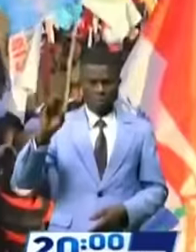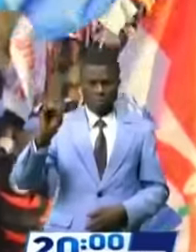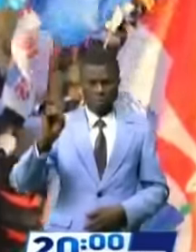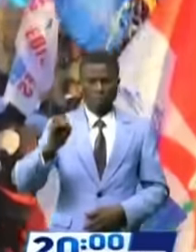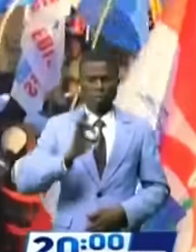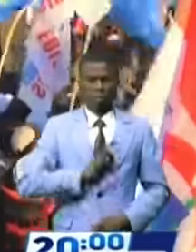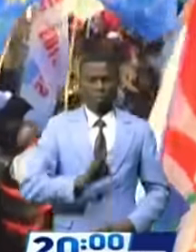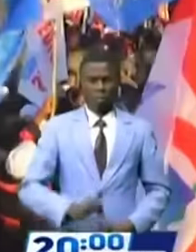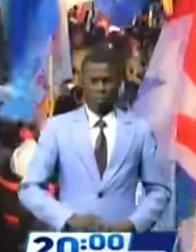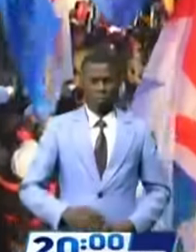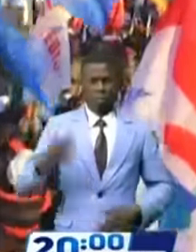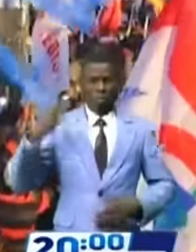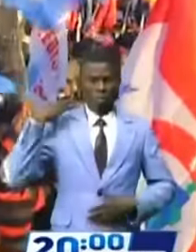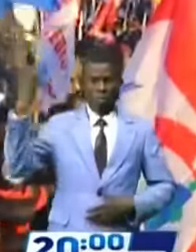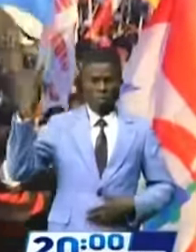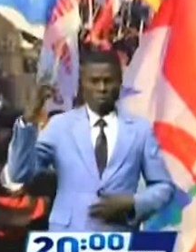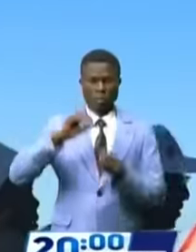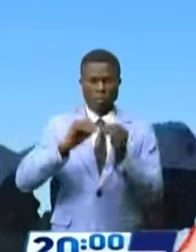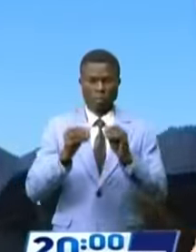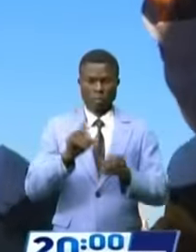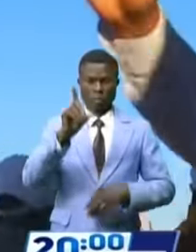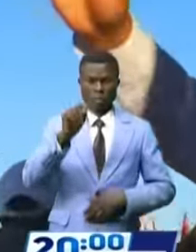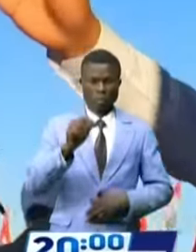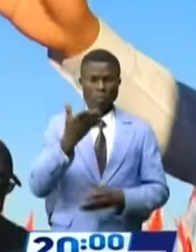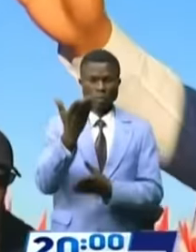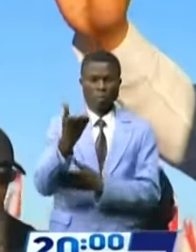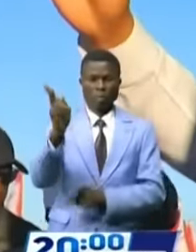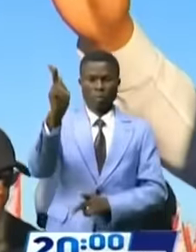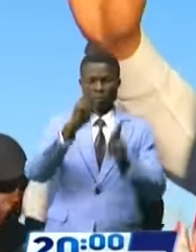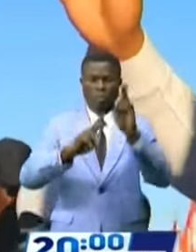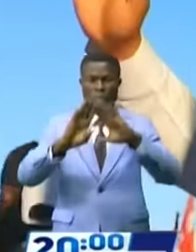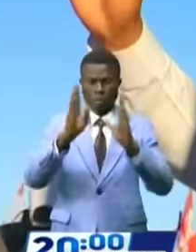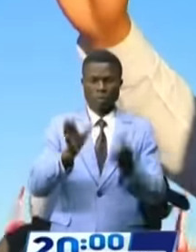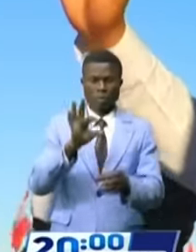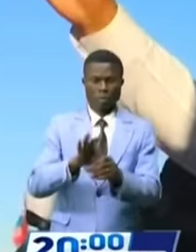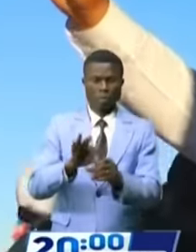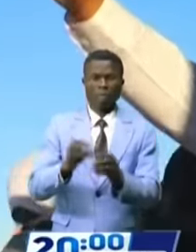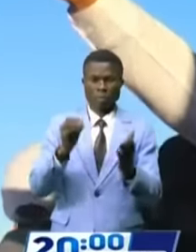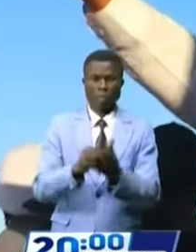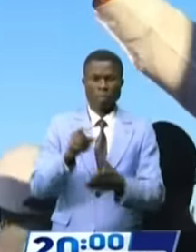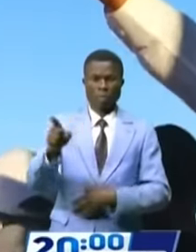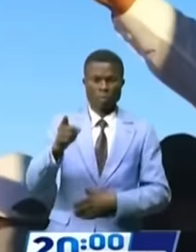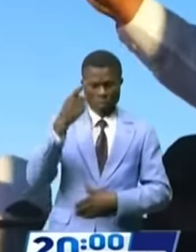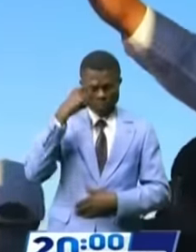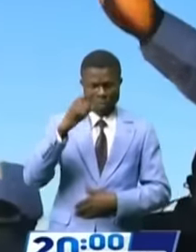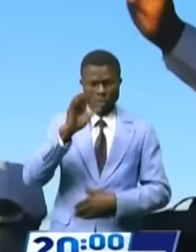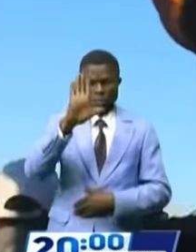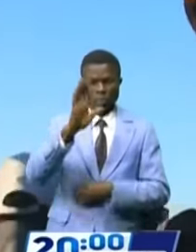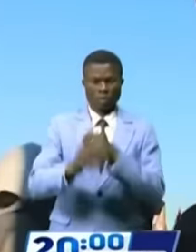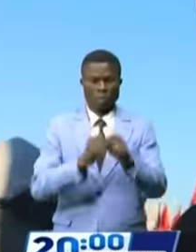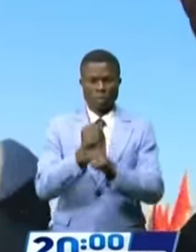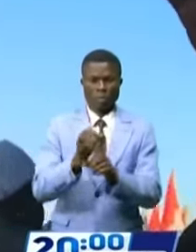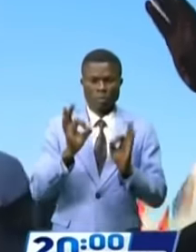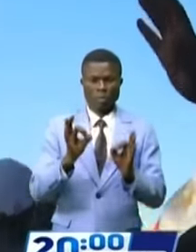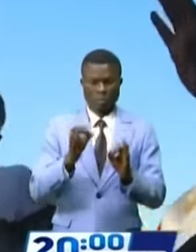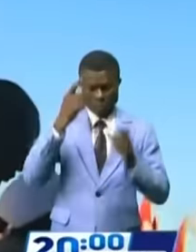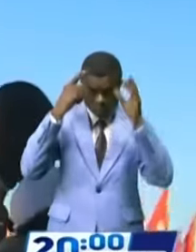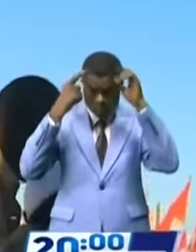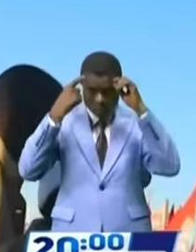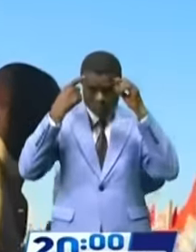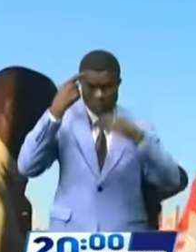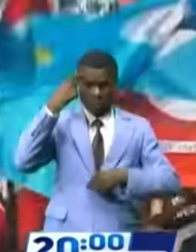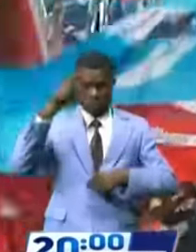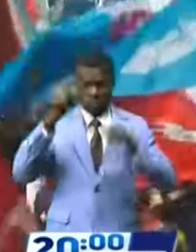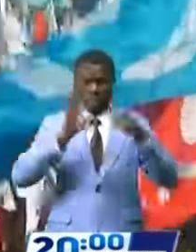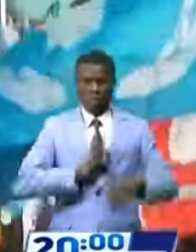Tshilombo, candidat président numéro 20, a demandé à la population de voter pour lui pour un second mandat. Pour Félix-Antoine